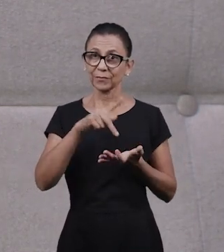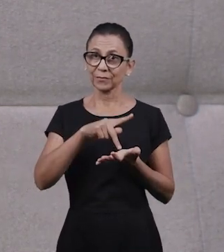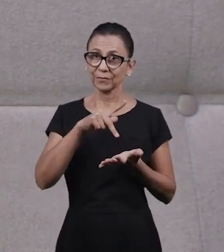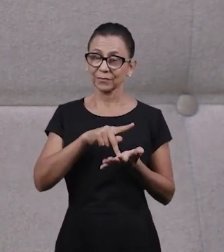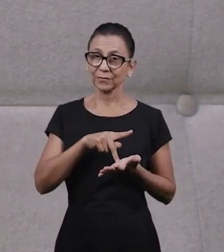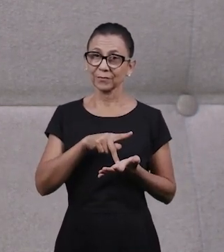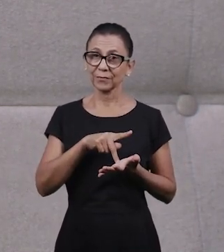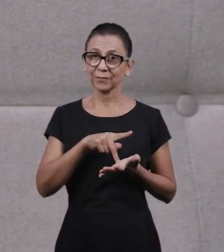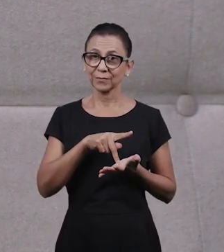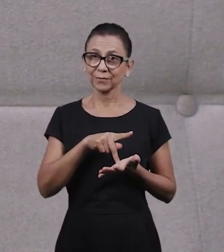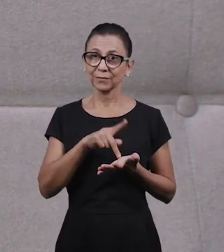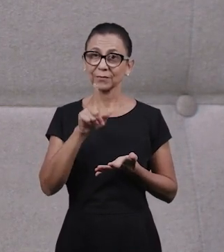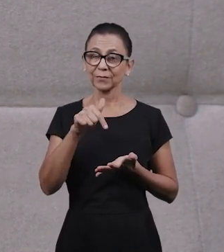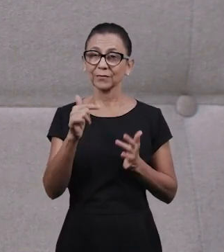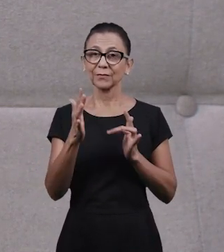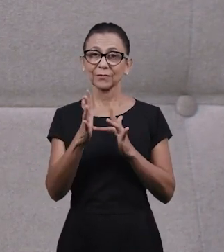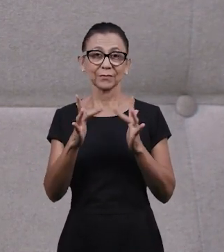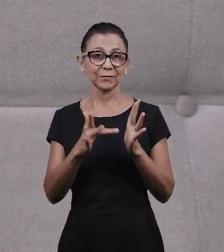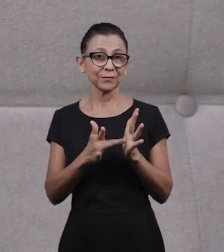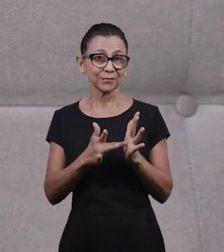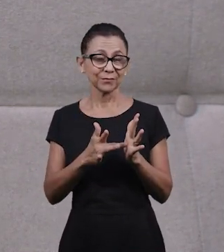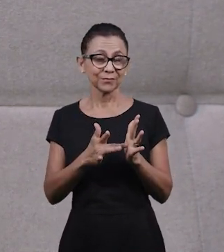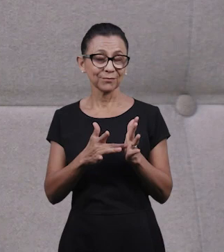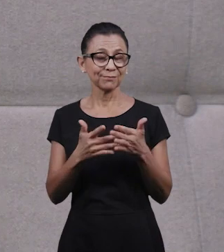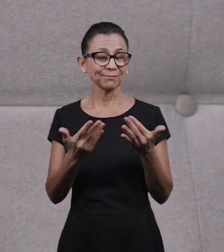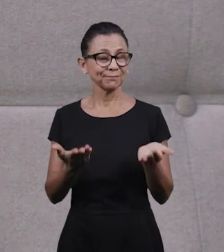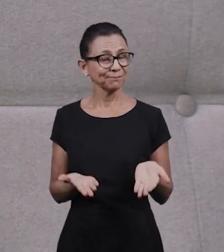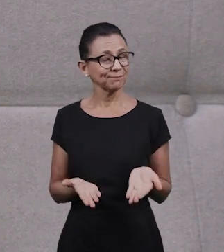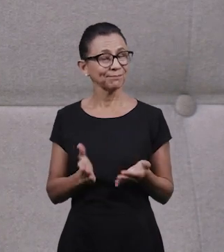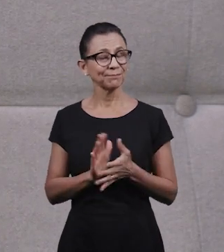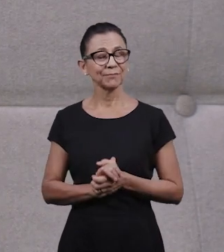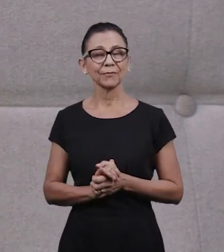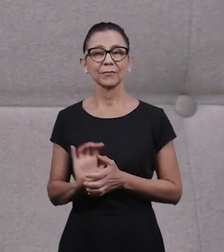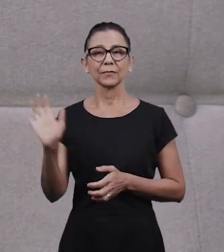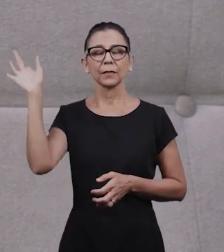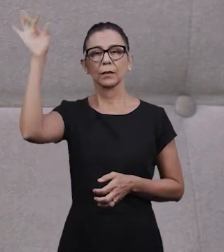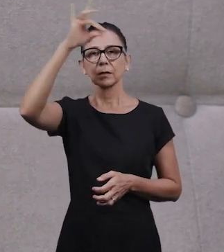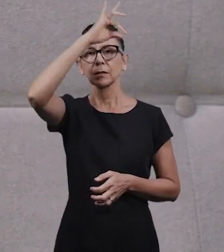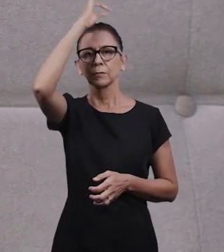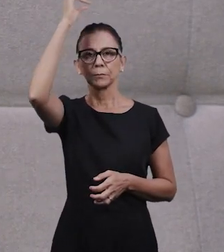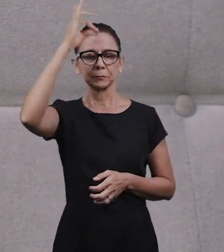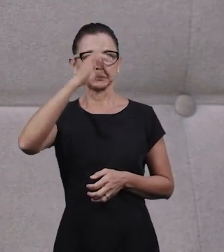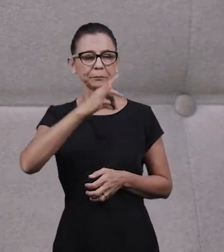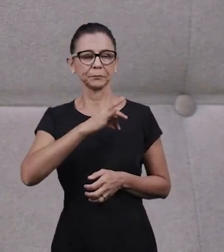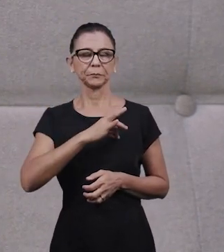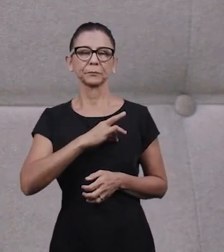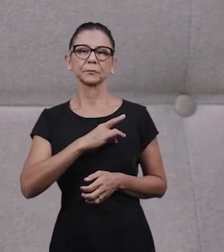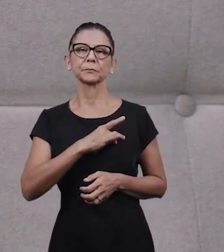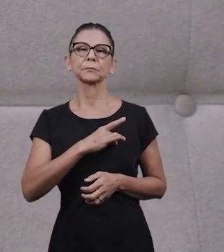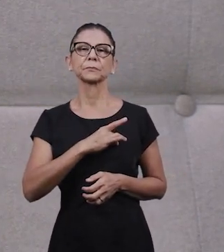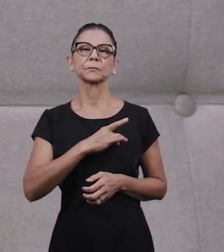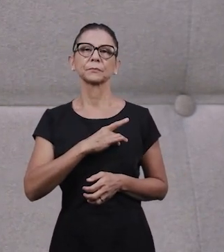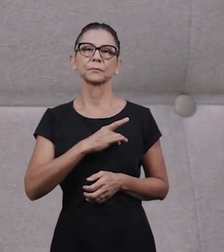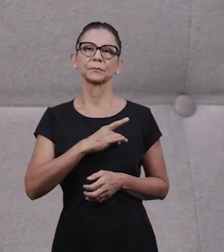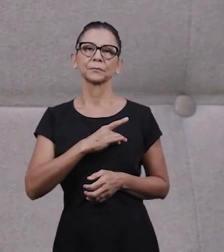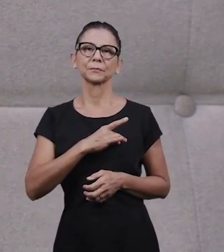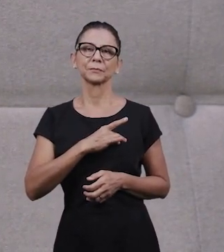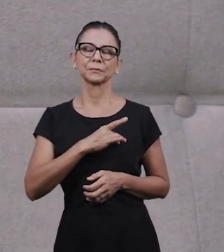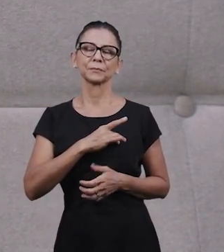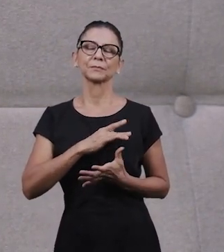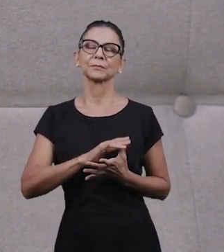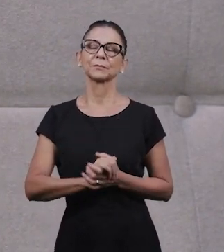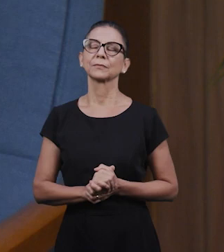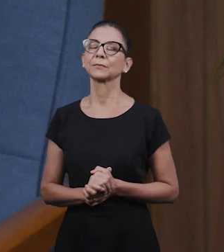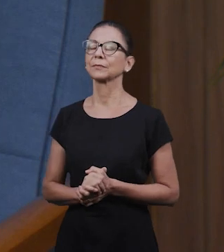lampe, elle a la lumière seulement si elle est remplie de l'huile qui est le type du Saint-Esprit.